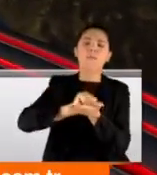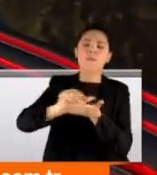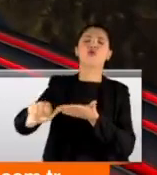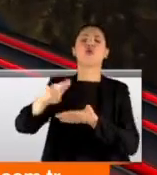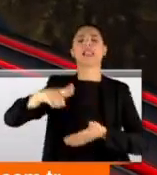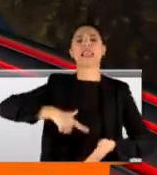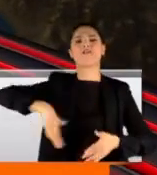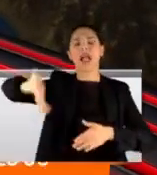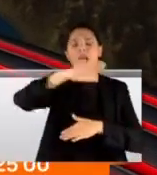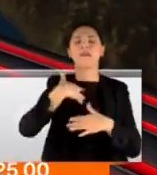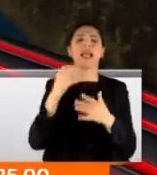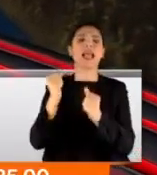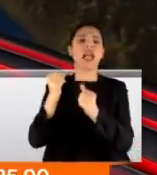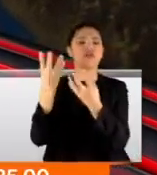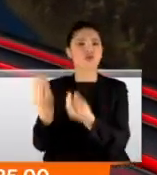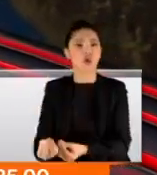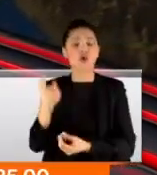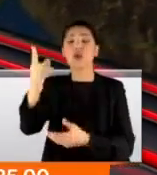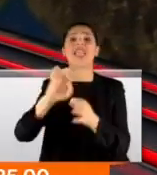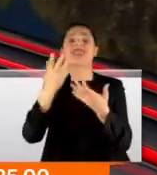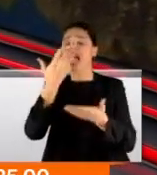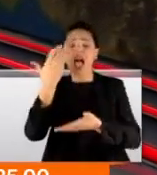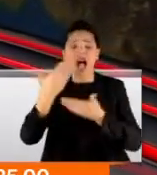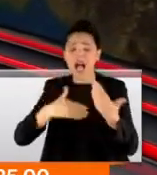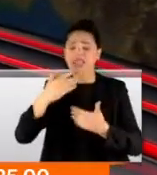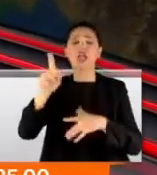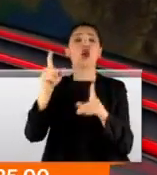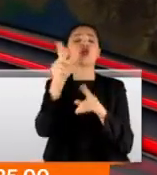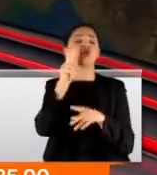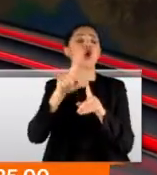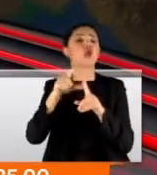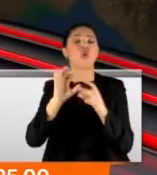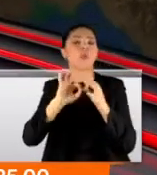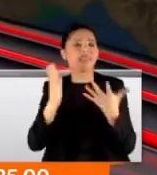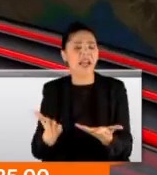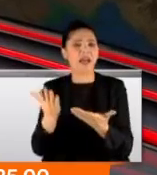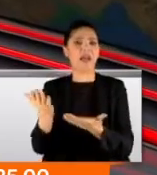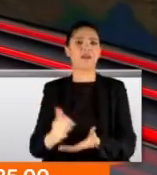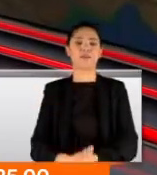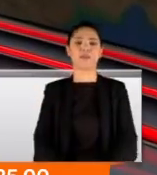olsun, çalışma arkadaşlarımıza. Anlat bize lütfen, ne yaşadınız ve son durum ne?